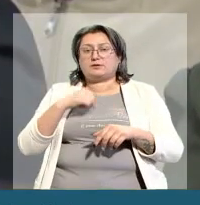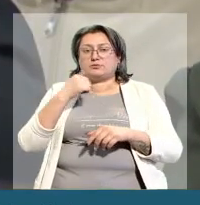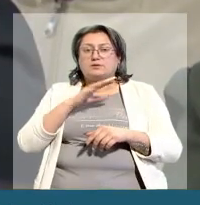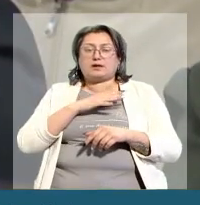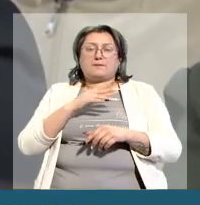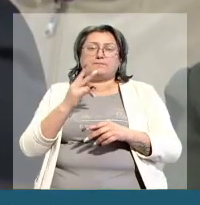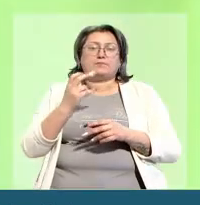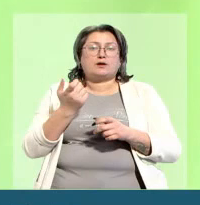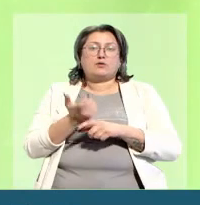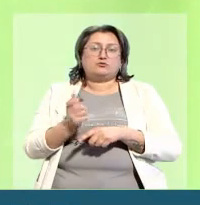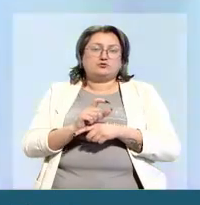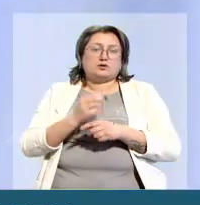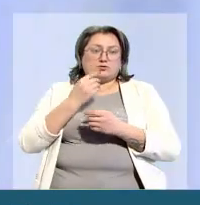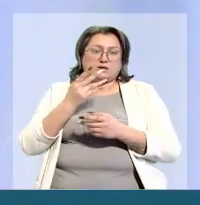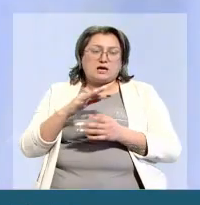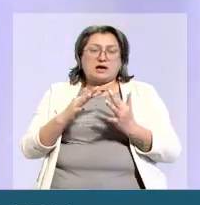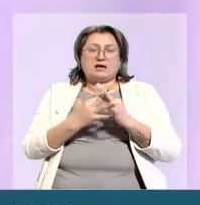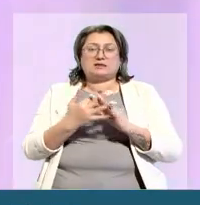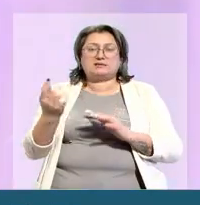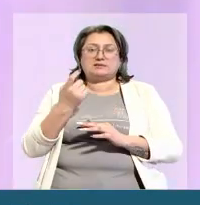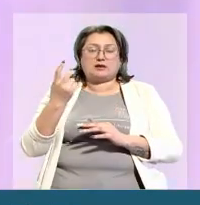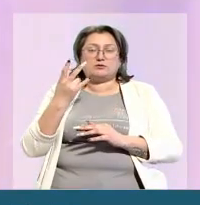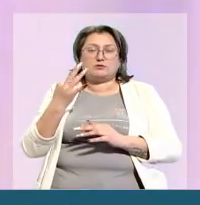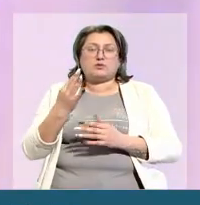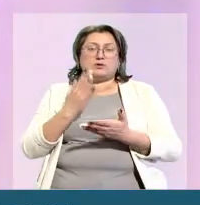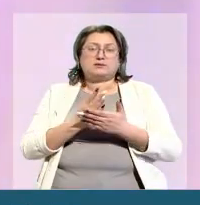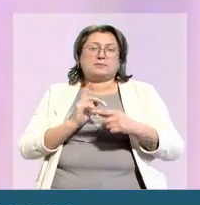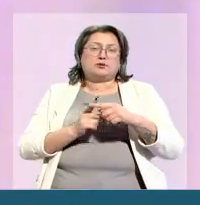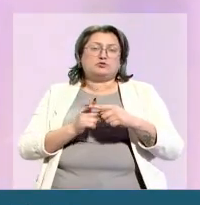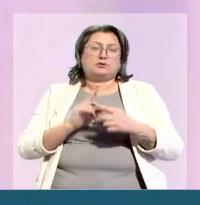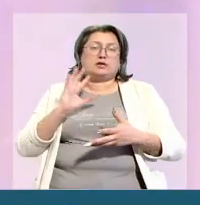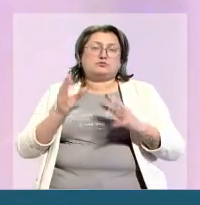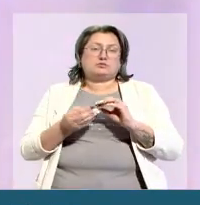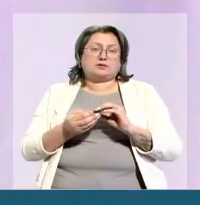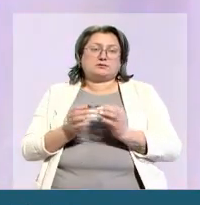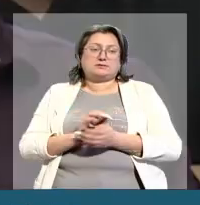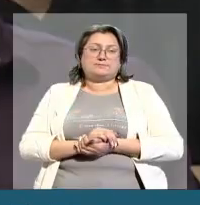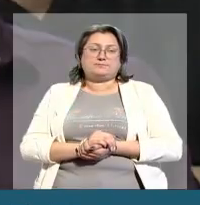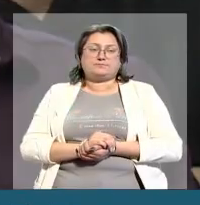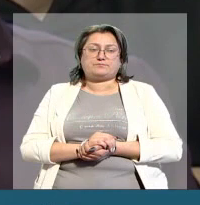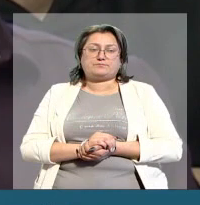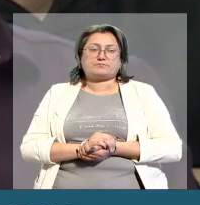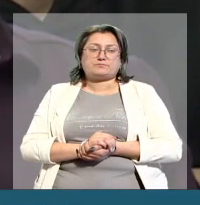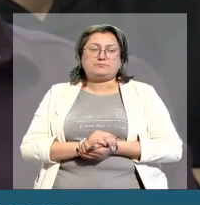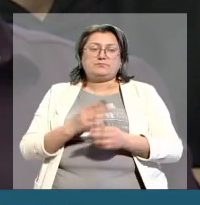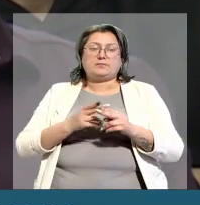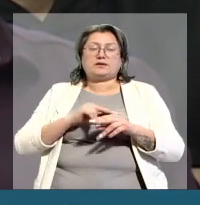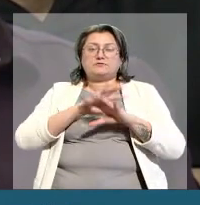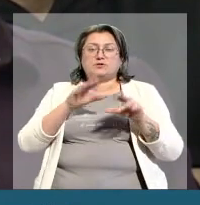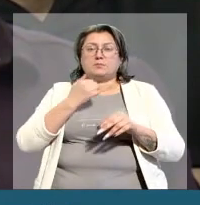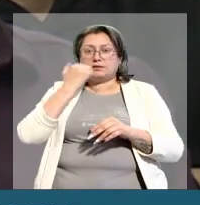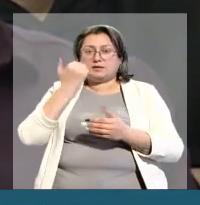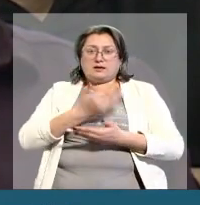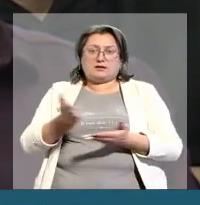болды. Дегенмен салада оң нәтиже байқалады. Бұл жұмысшылар мен қызметкерлердің арқасы. Иволга-Алтын жауапкершілігі шектеулі серіктестігінің